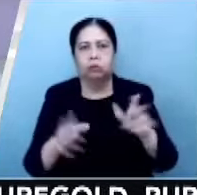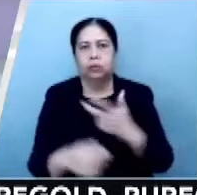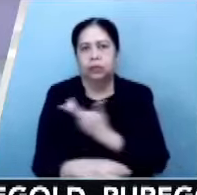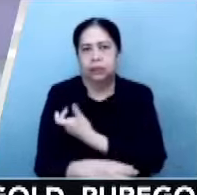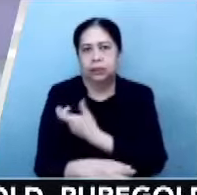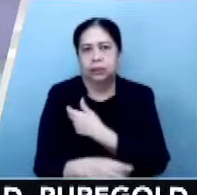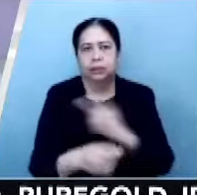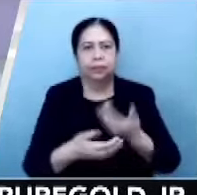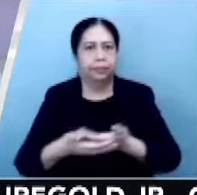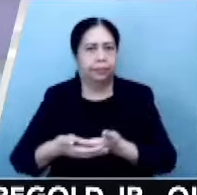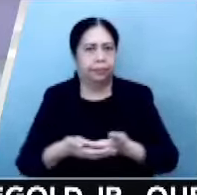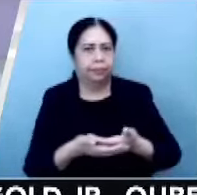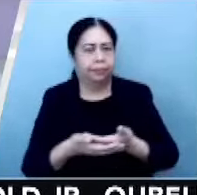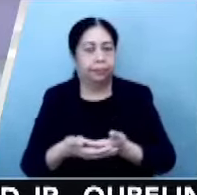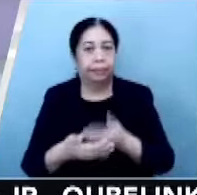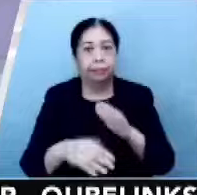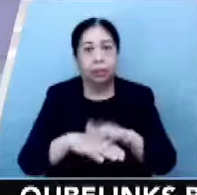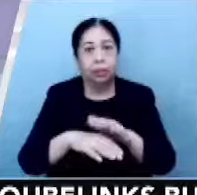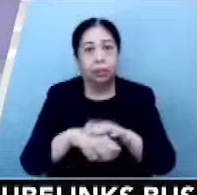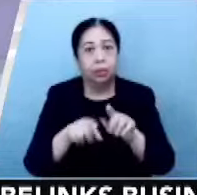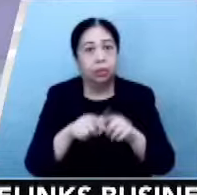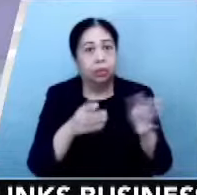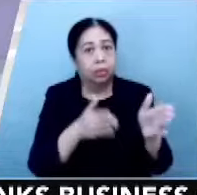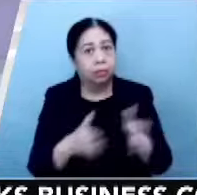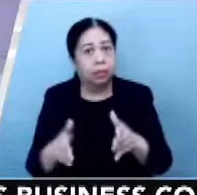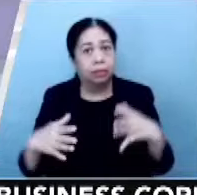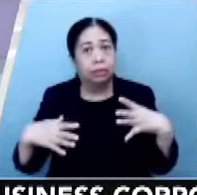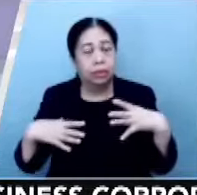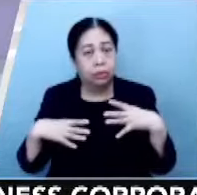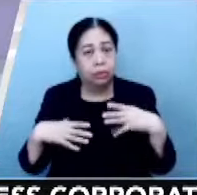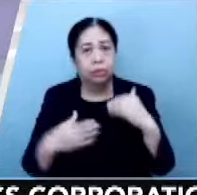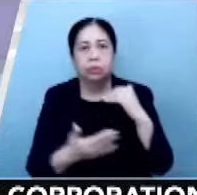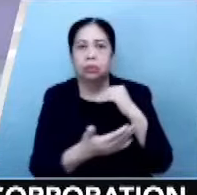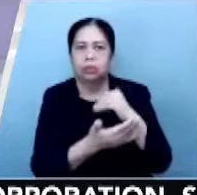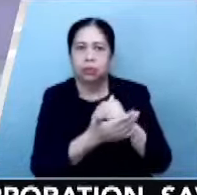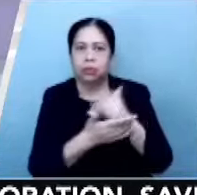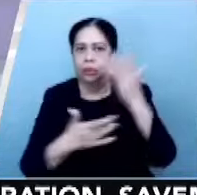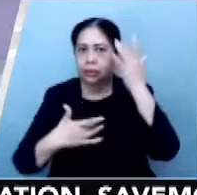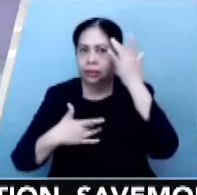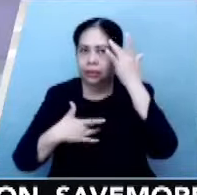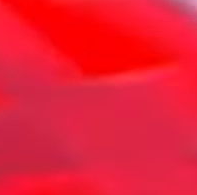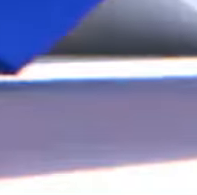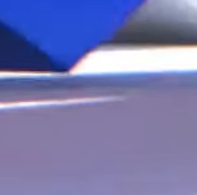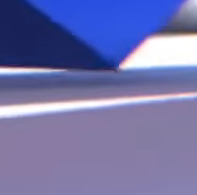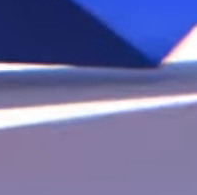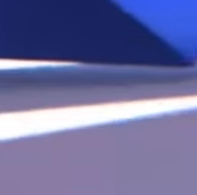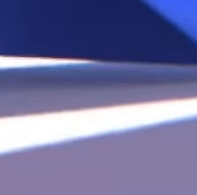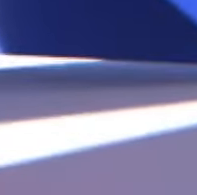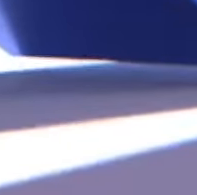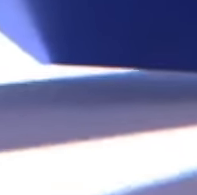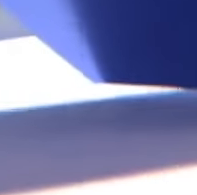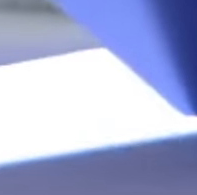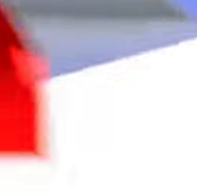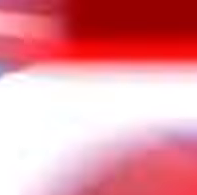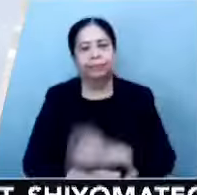May paalala rin ito sa mga nagpaplano ng bakasyon para iwas sakit. Nakatutok si Marie Zumali.